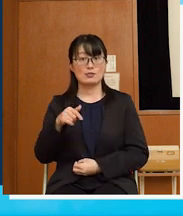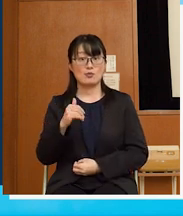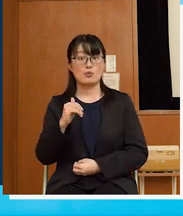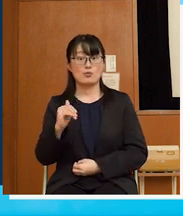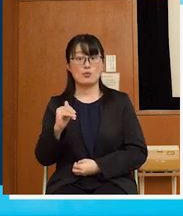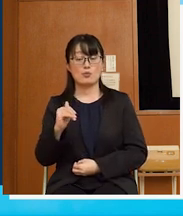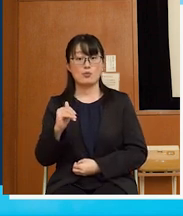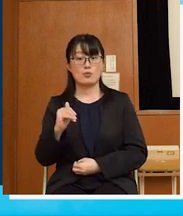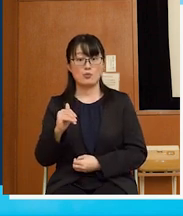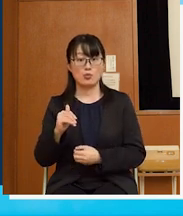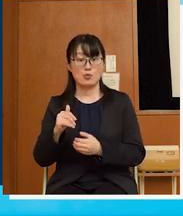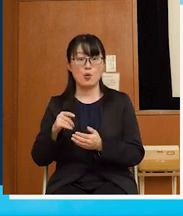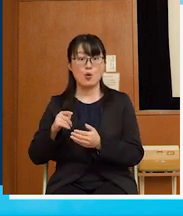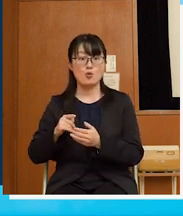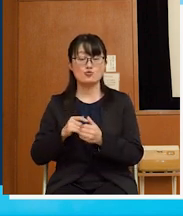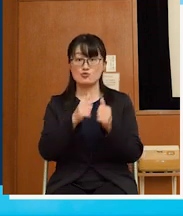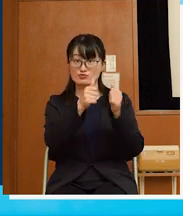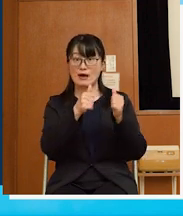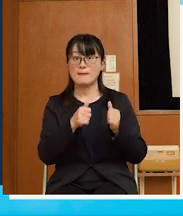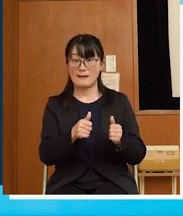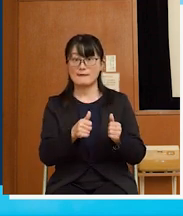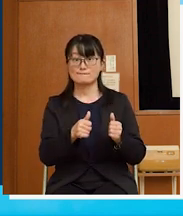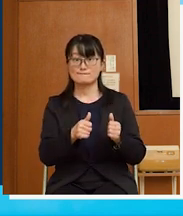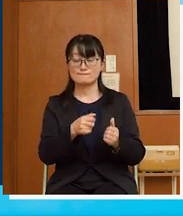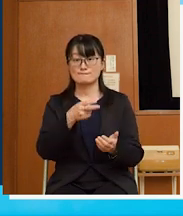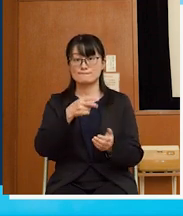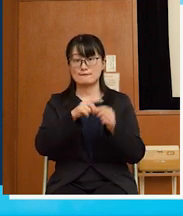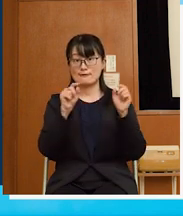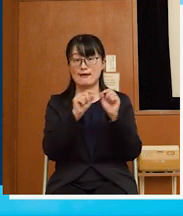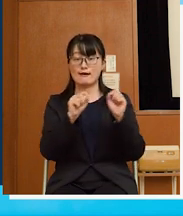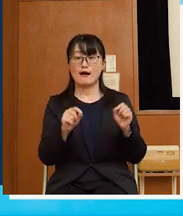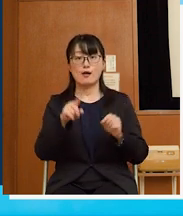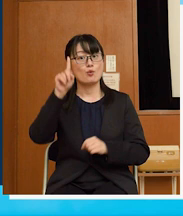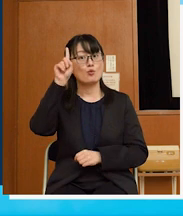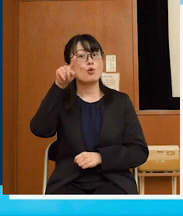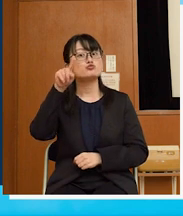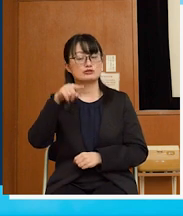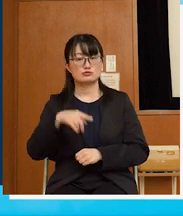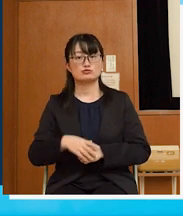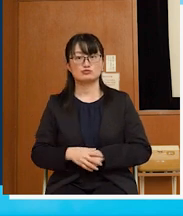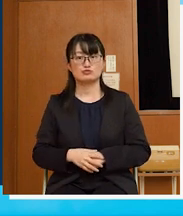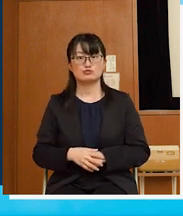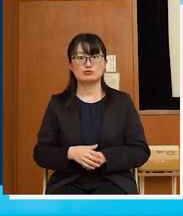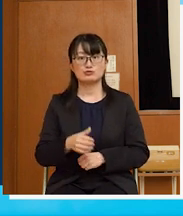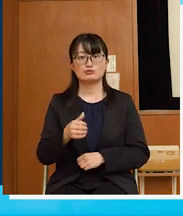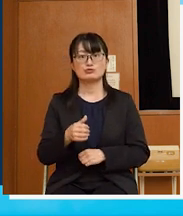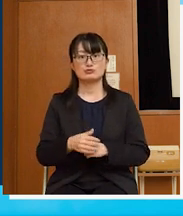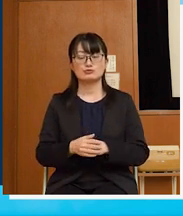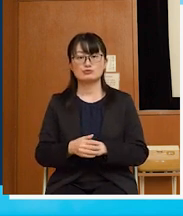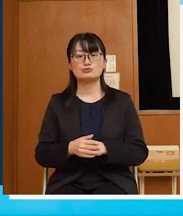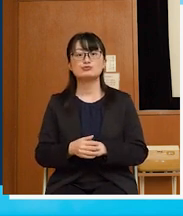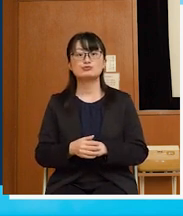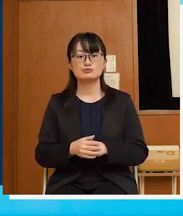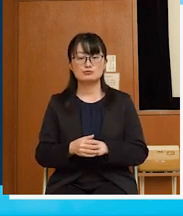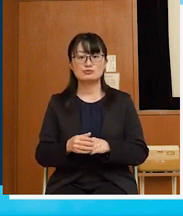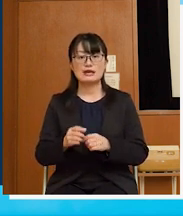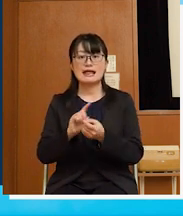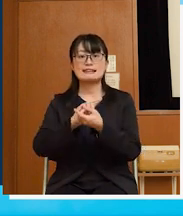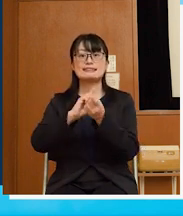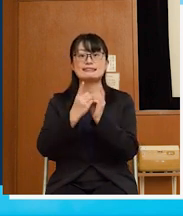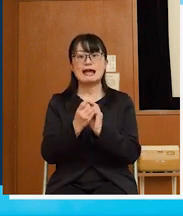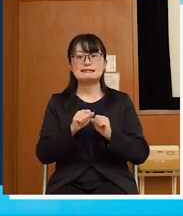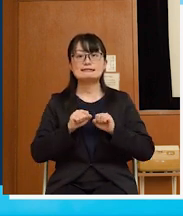訴訟に関する不格交差の判決が出た翌日ですえま要するに大執行を認めた判決が出たですけど